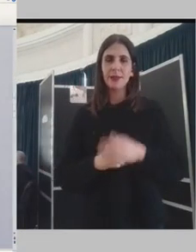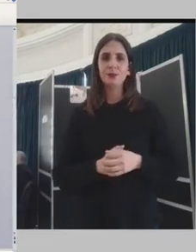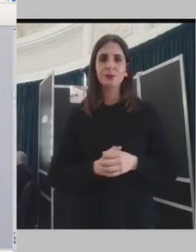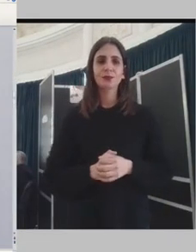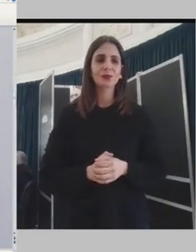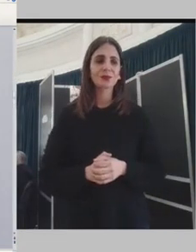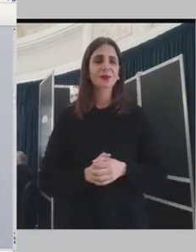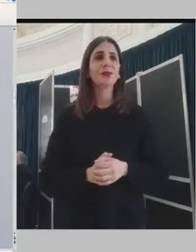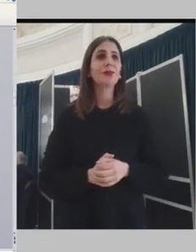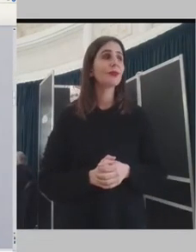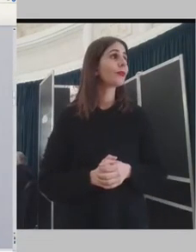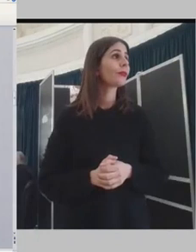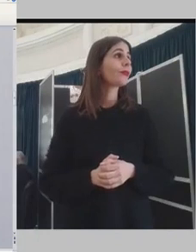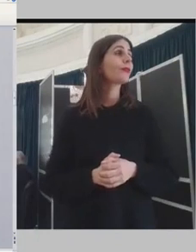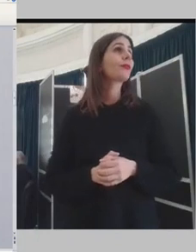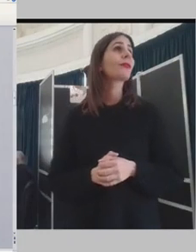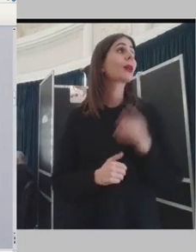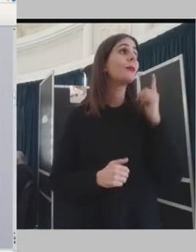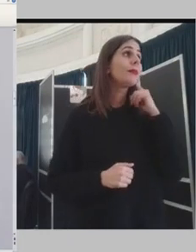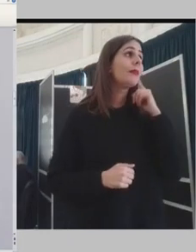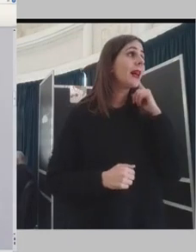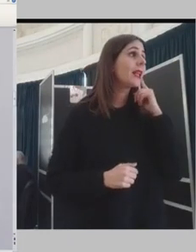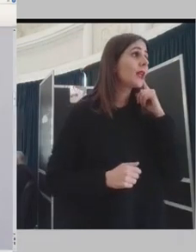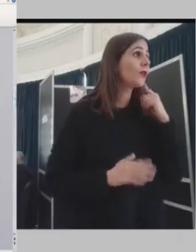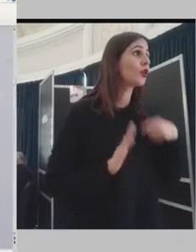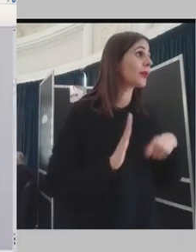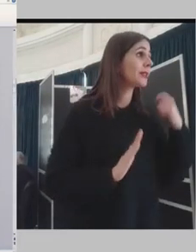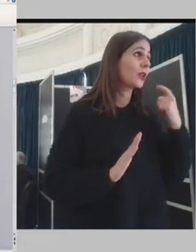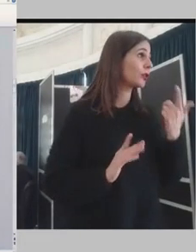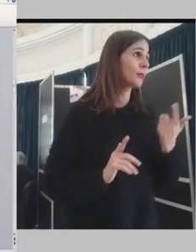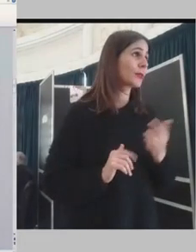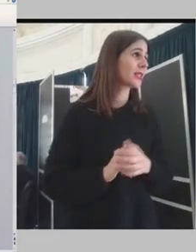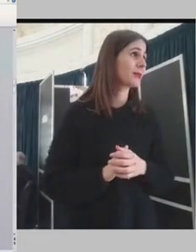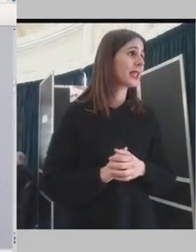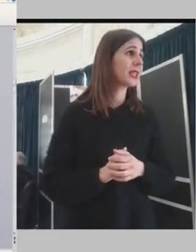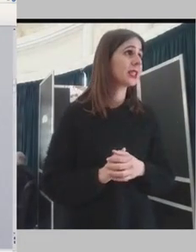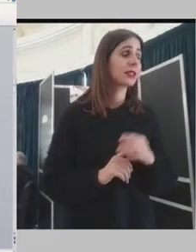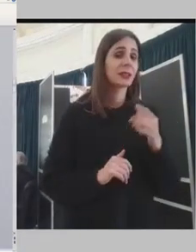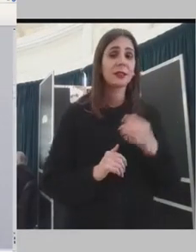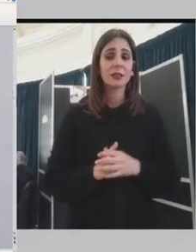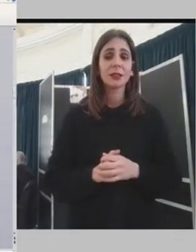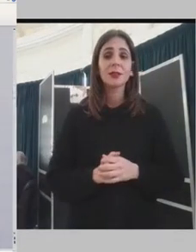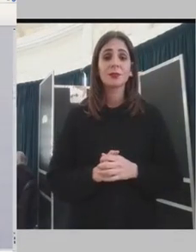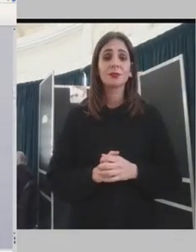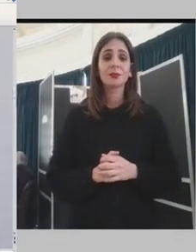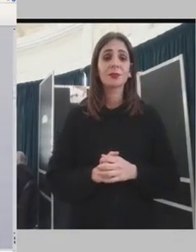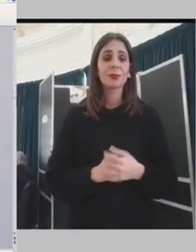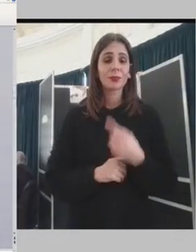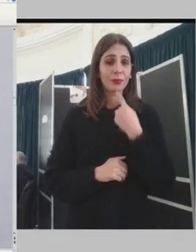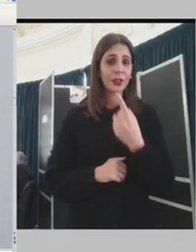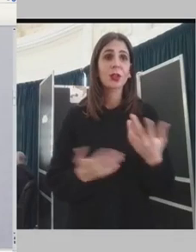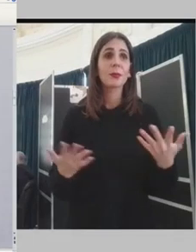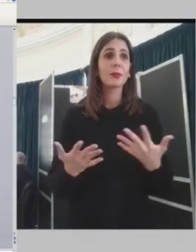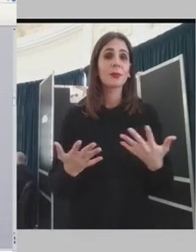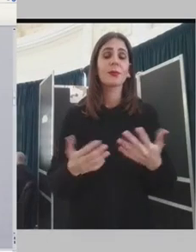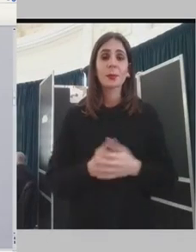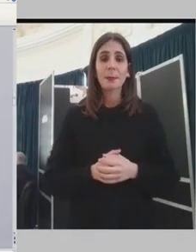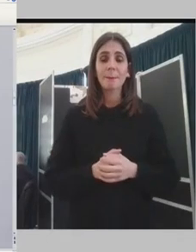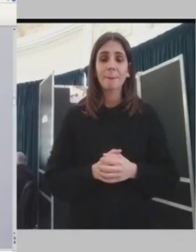Allora, così. Allora, dicevamo che gli 8 punti sono questi. La primo, diciamo, 3 degli